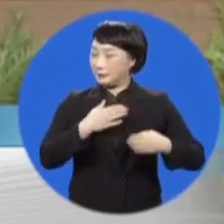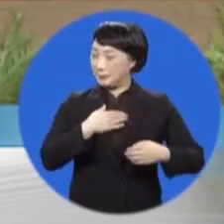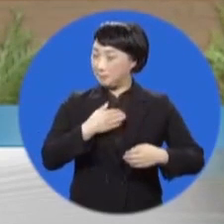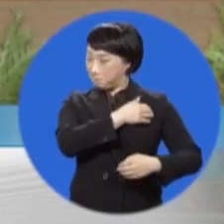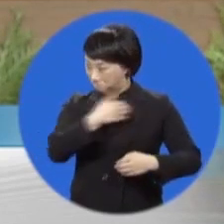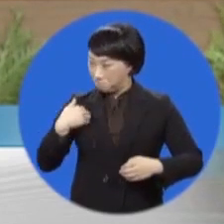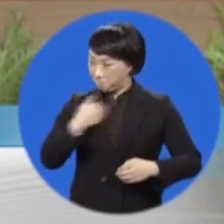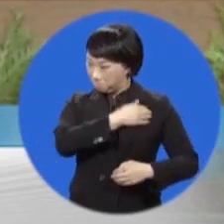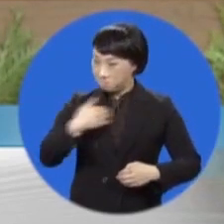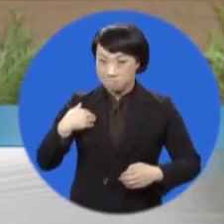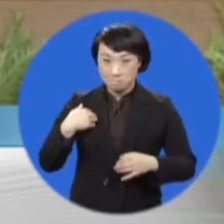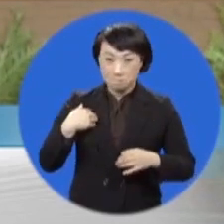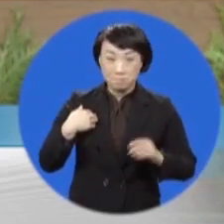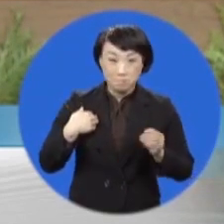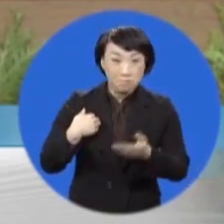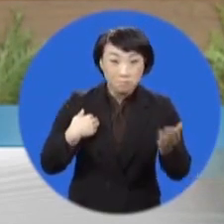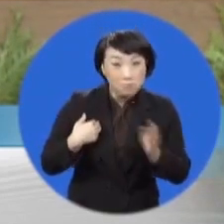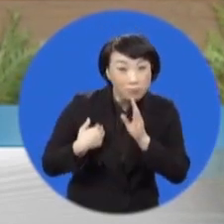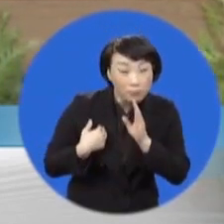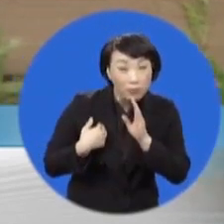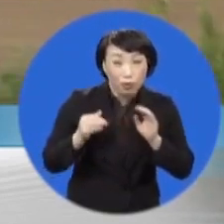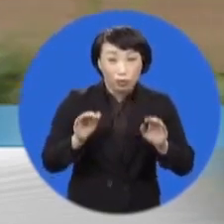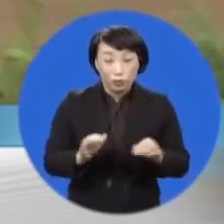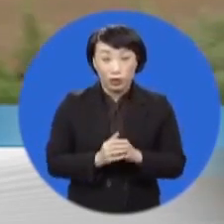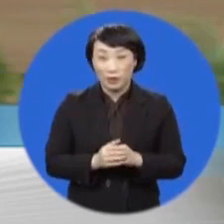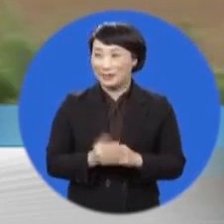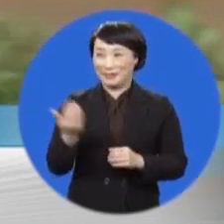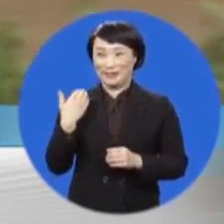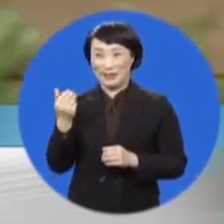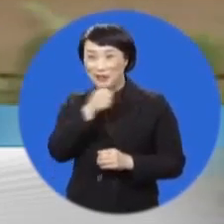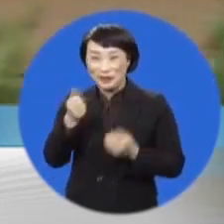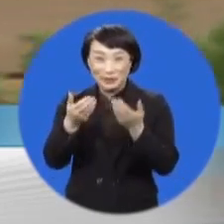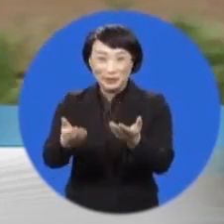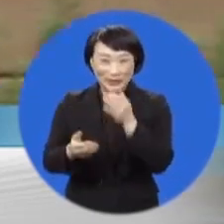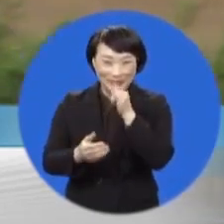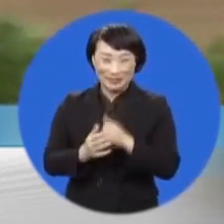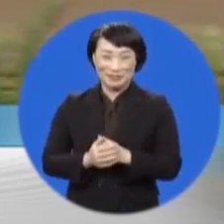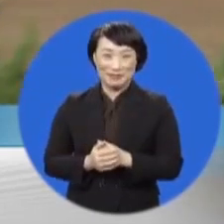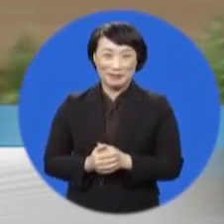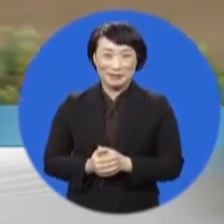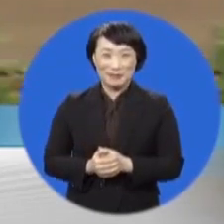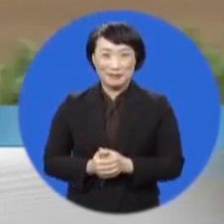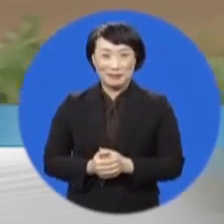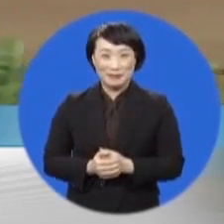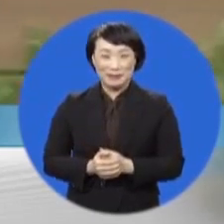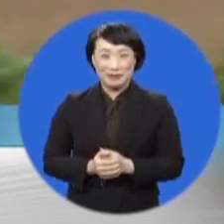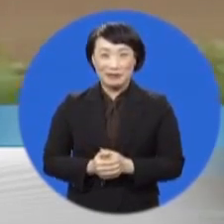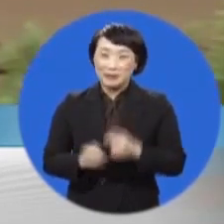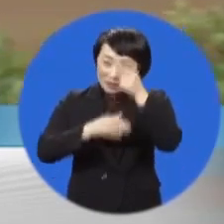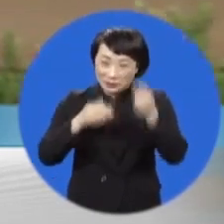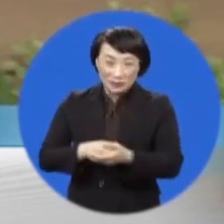있어서 자신 있어 예 투 전 있는 말씀드린 바 있어요 꼭 우리